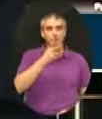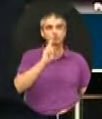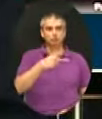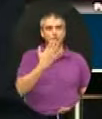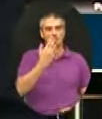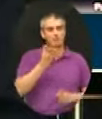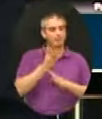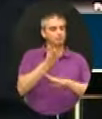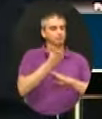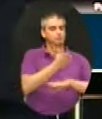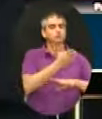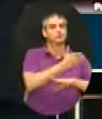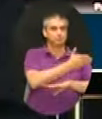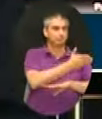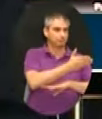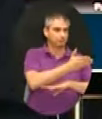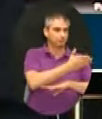כמה מסלולים